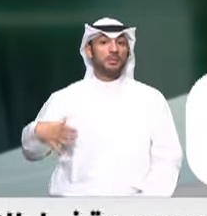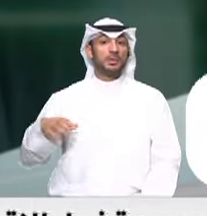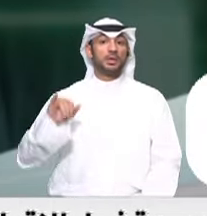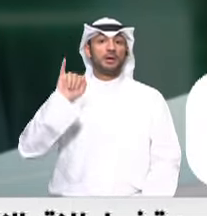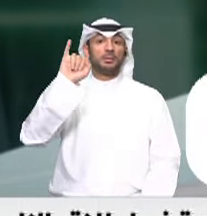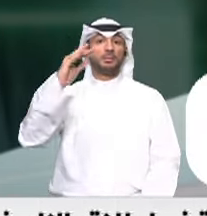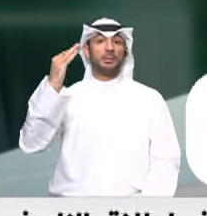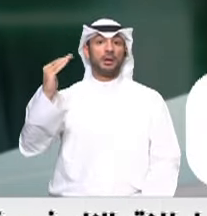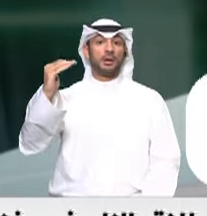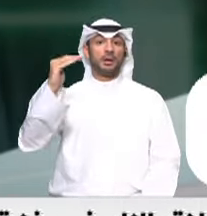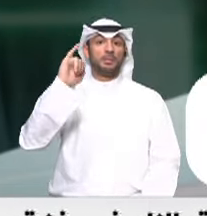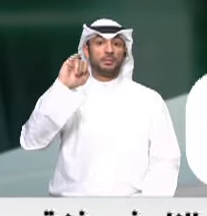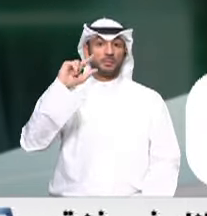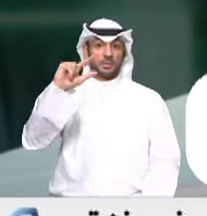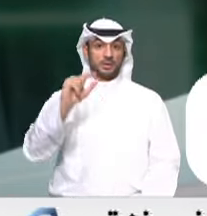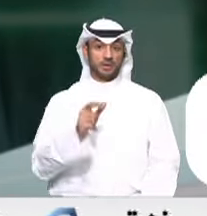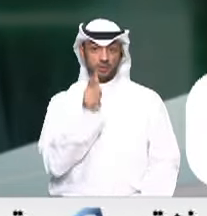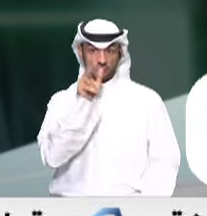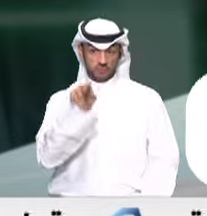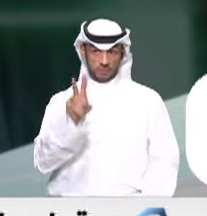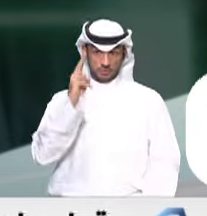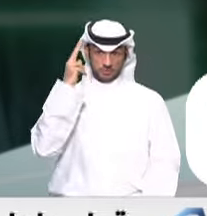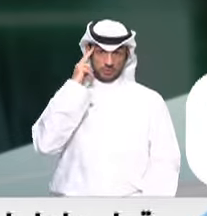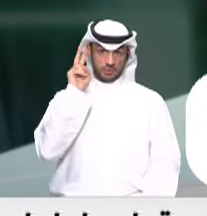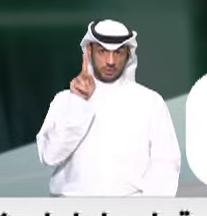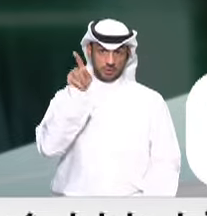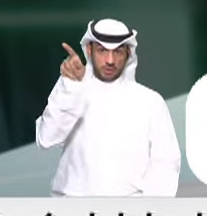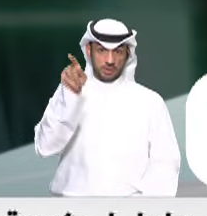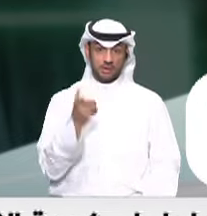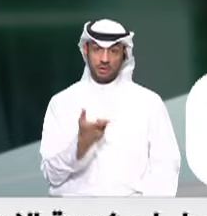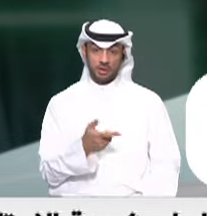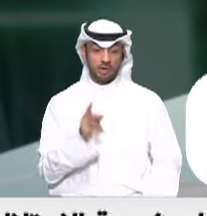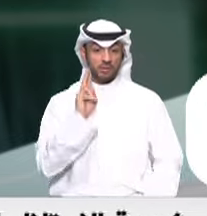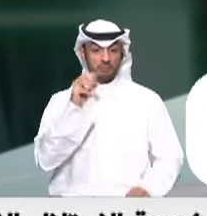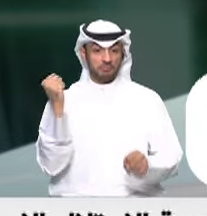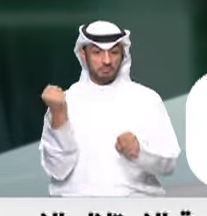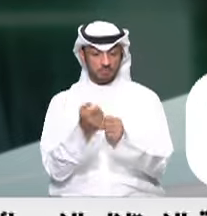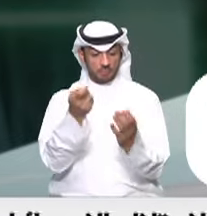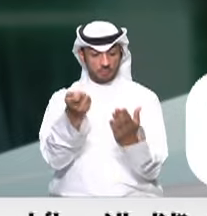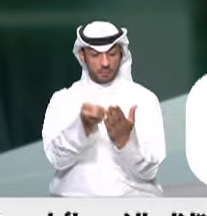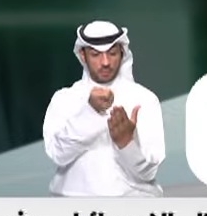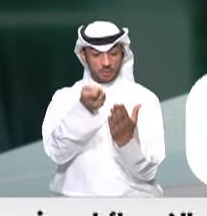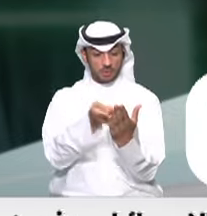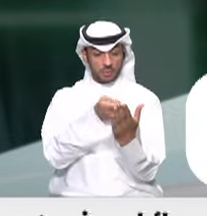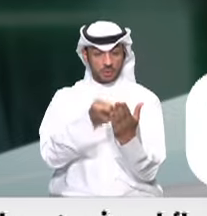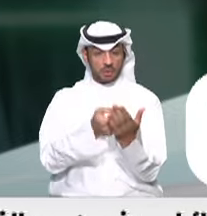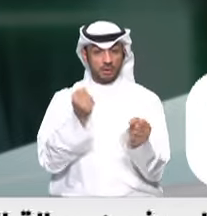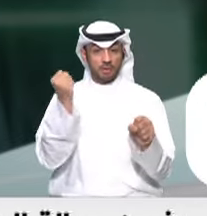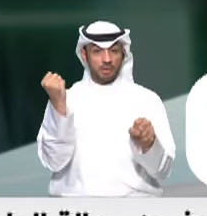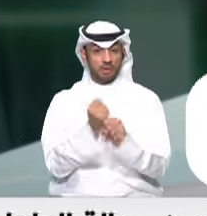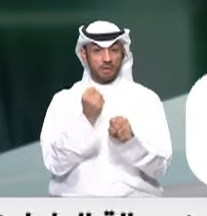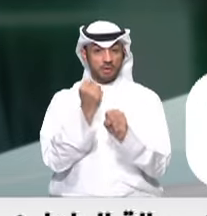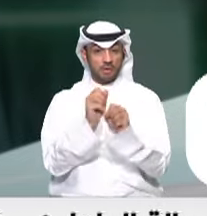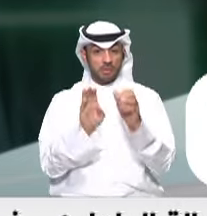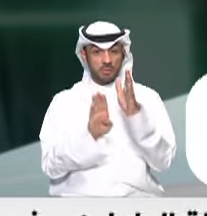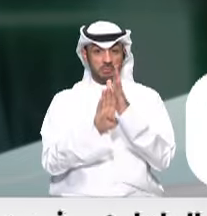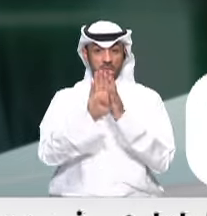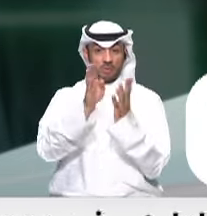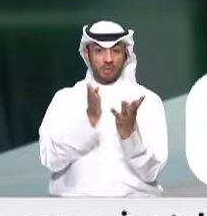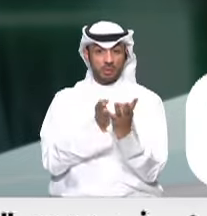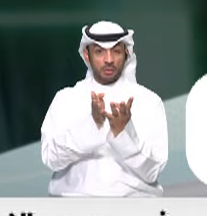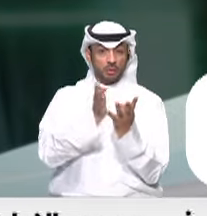العزيز. المملكة العربية السعودية سطرت في صفحات العام الحالي إنجازات وأرقاما غير